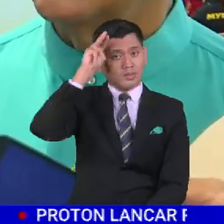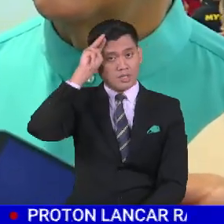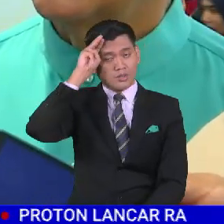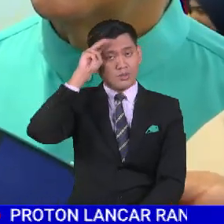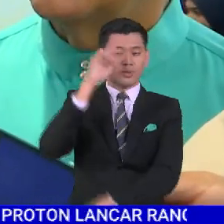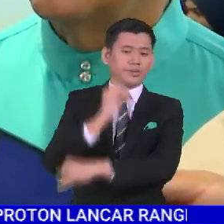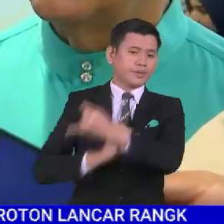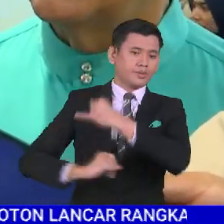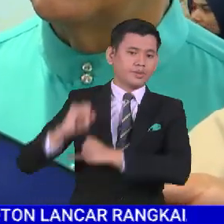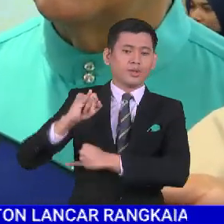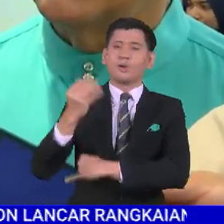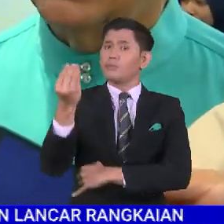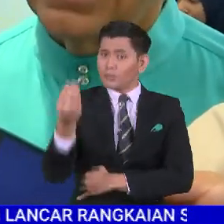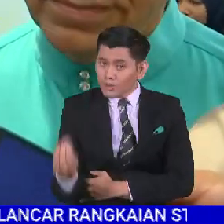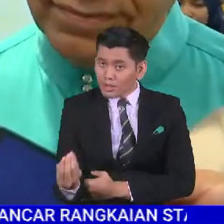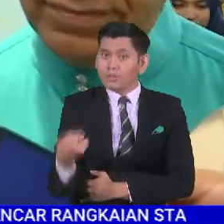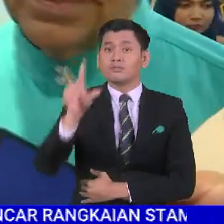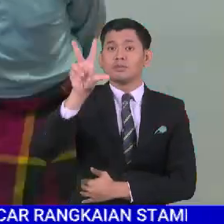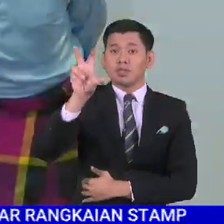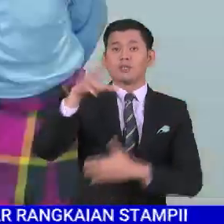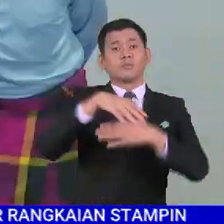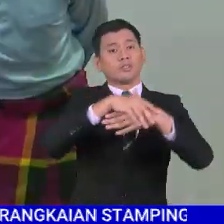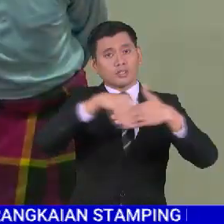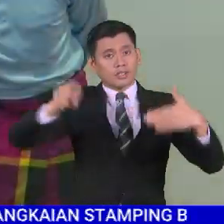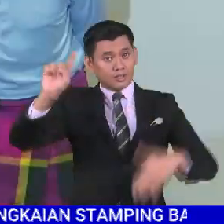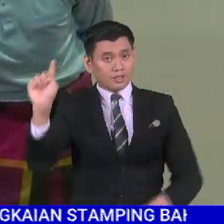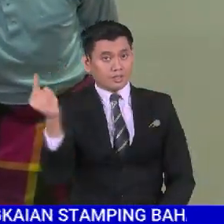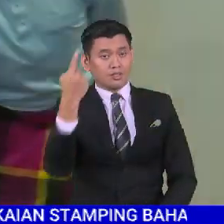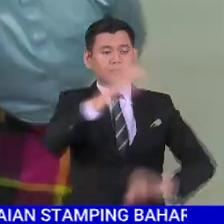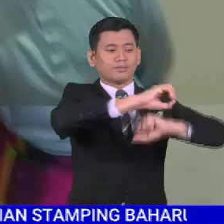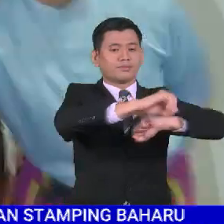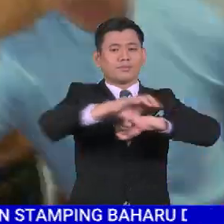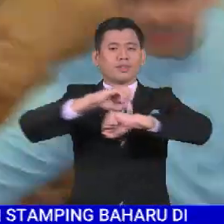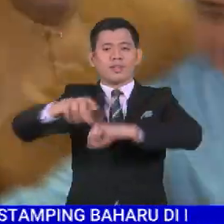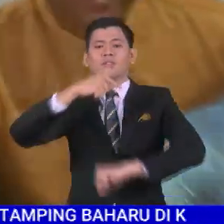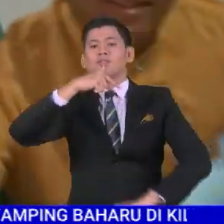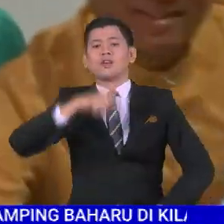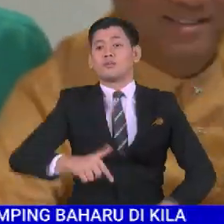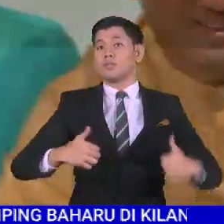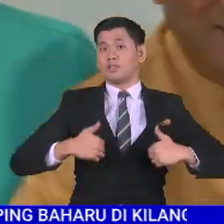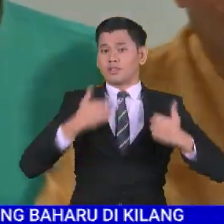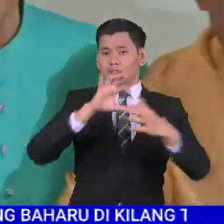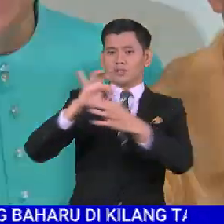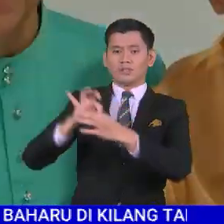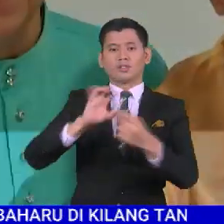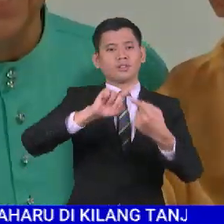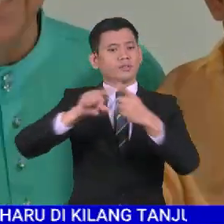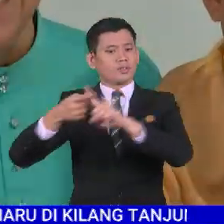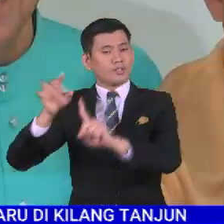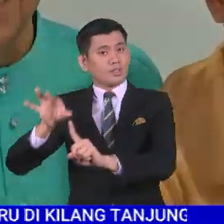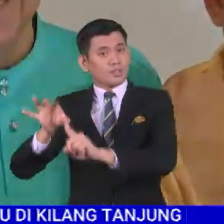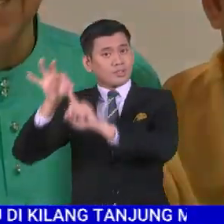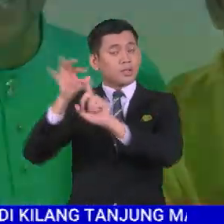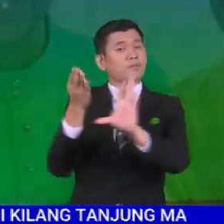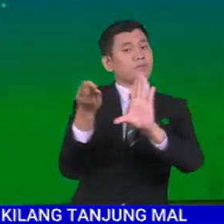kurung semurah RM30. Kempen klasiknya Raya dengan kerjasama rakan eksklusif